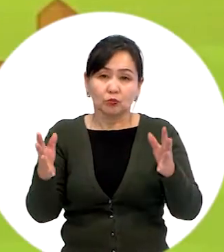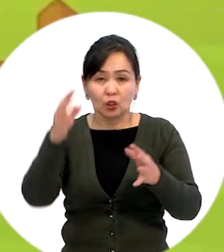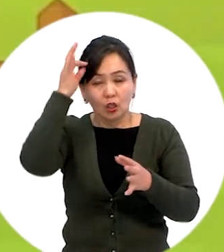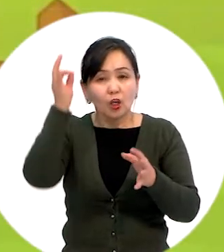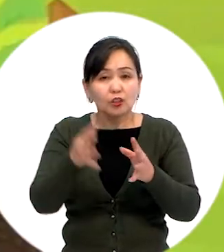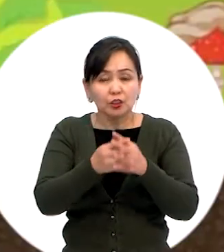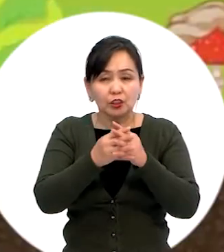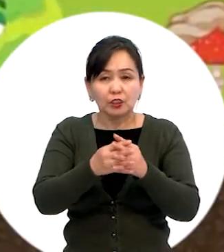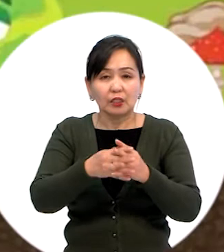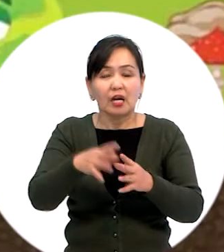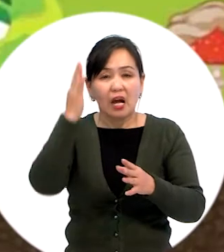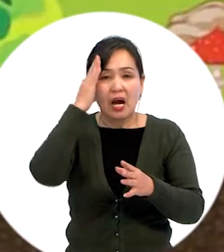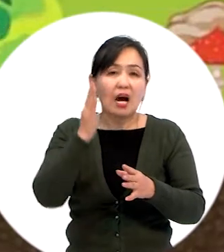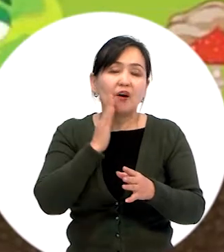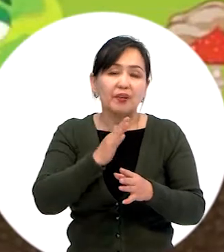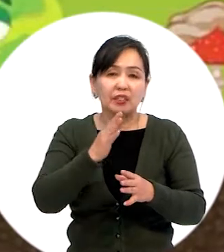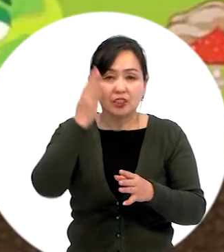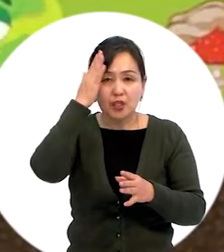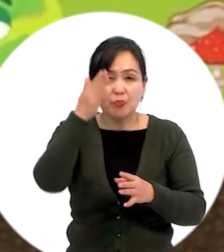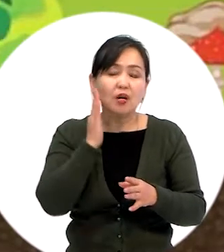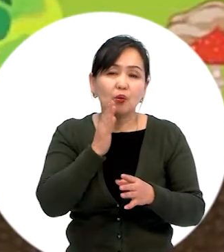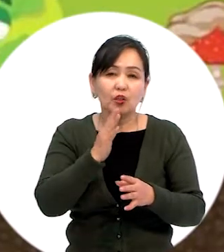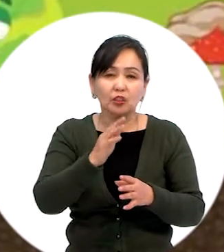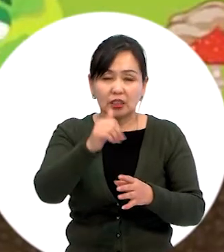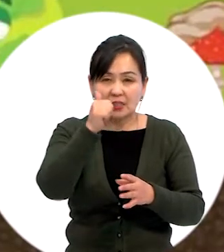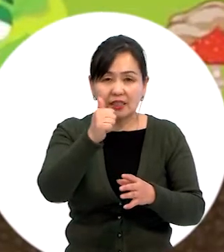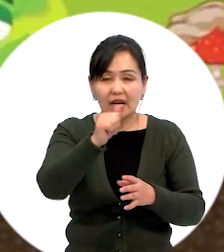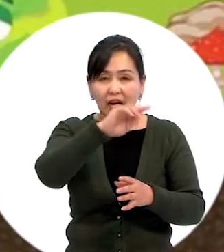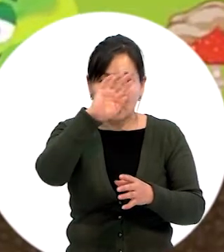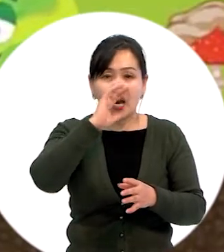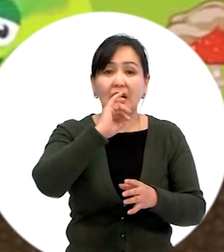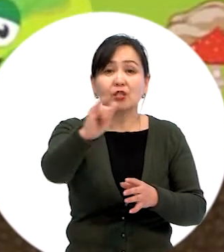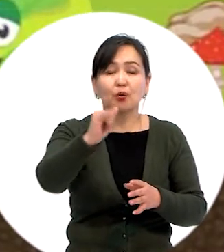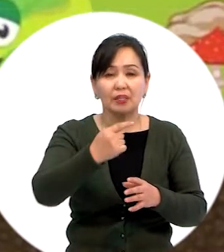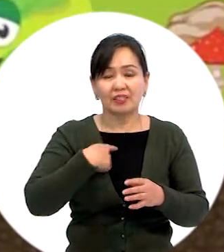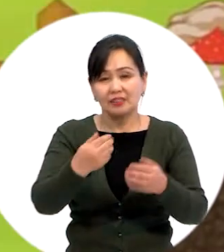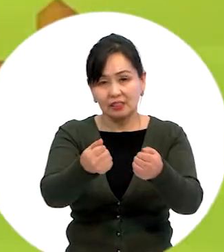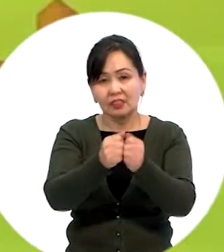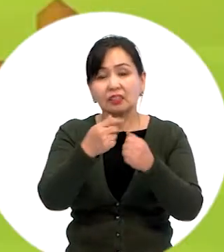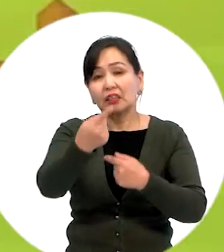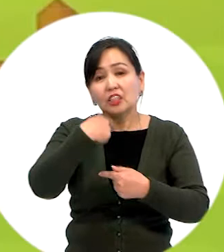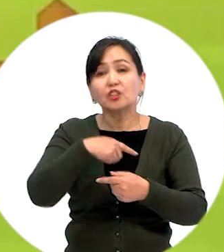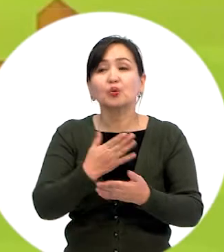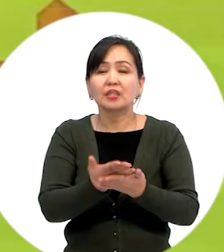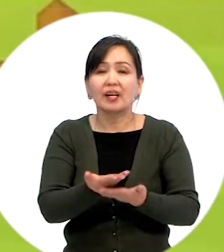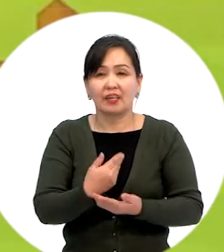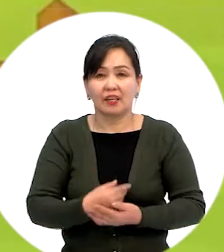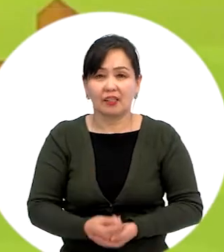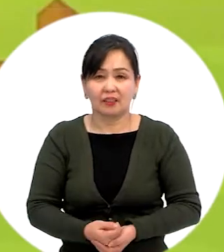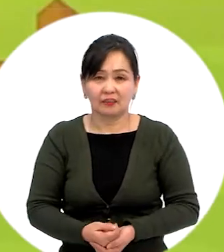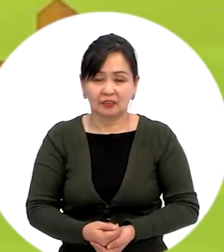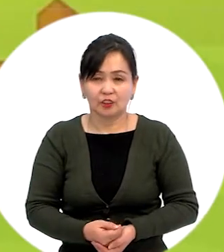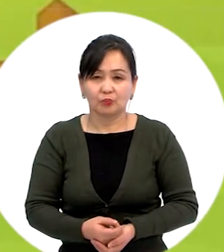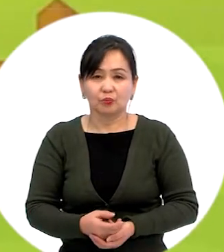их, эмээ өвгөөсөө бас багшаасаа сайн асуугаад надад заавал хэлж өгөөрэй заая. Ингээд бүгдээрээ